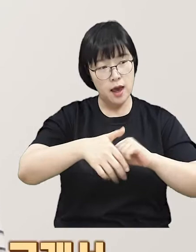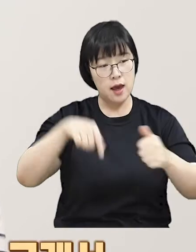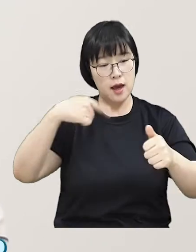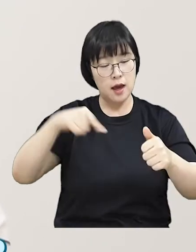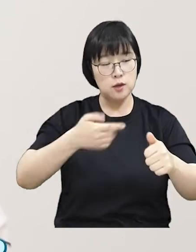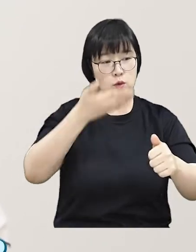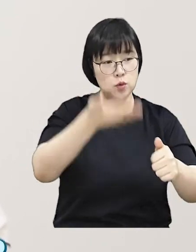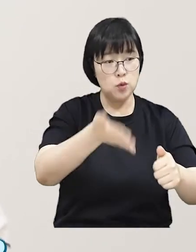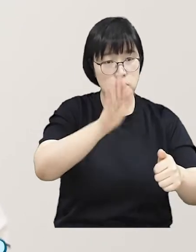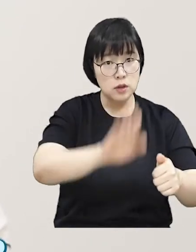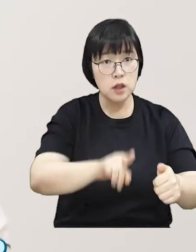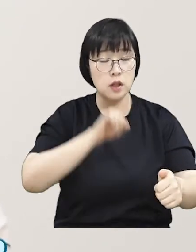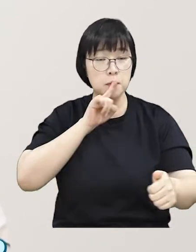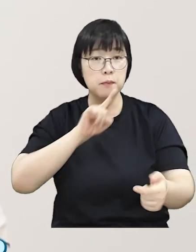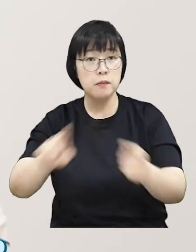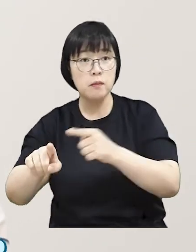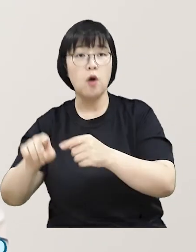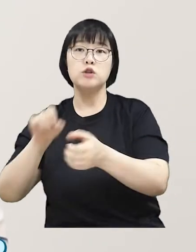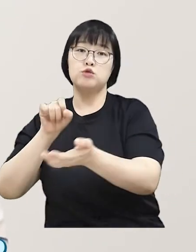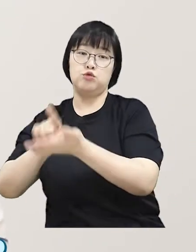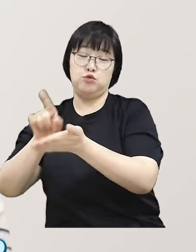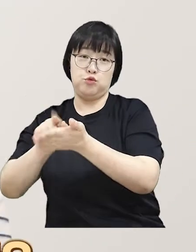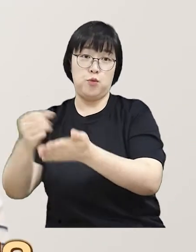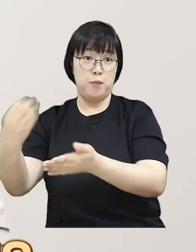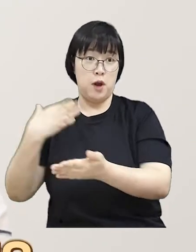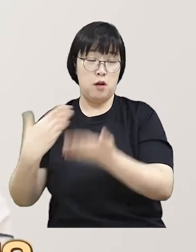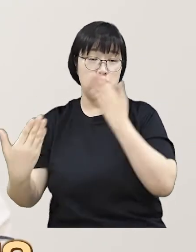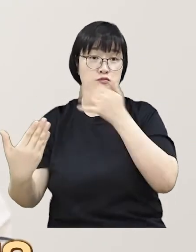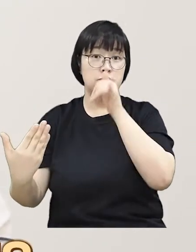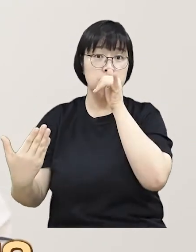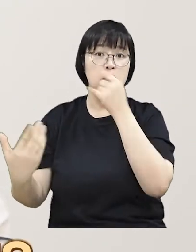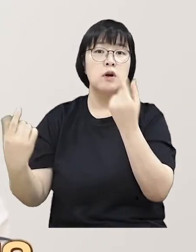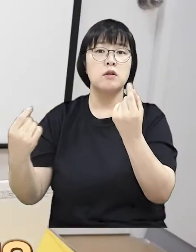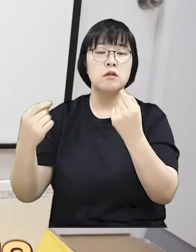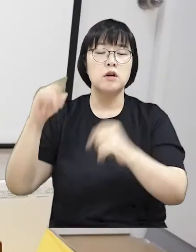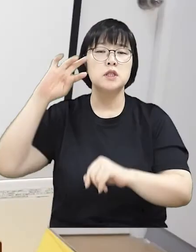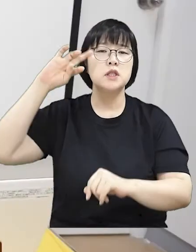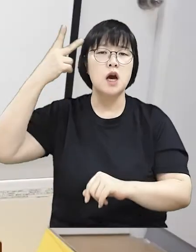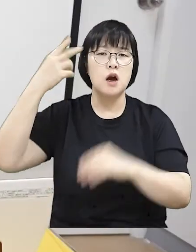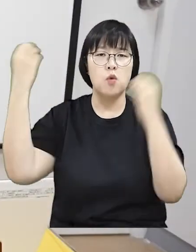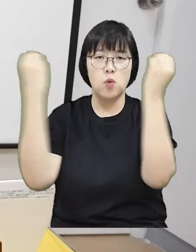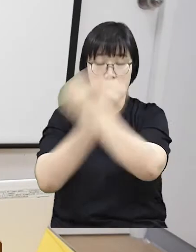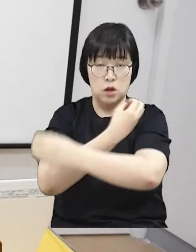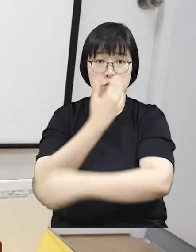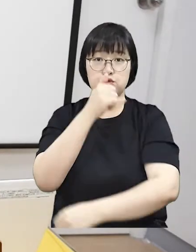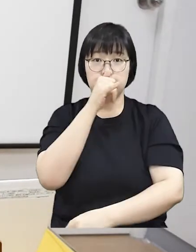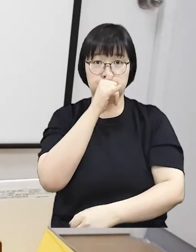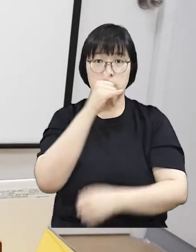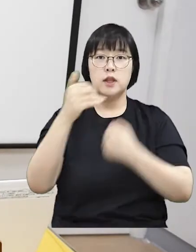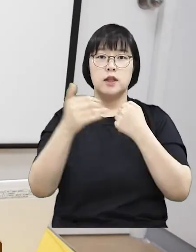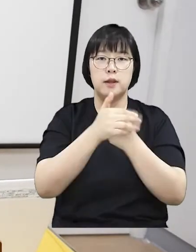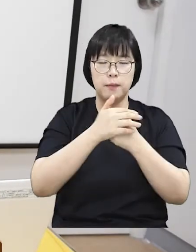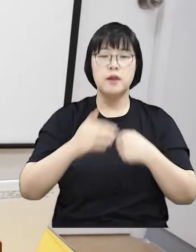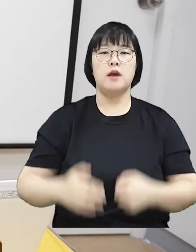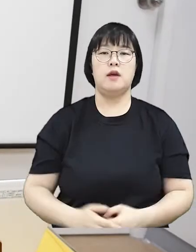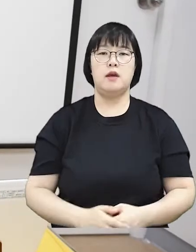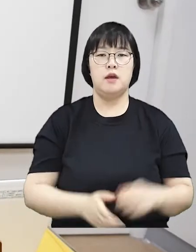축구공이라고 얘기를 할 수도 있겠죠. 축구공이라고 있어요. 그래서 맞아요. 그렇게 착각할 수도 있어요. 그래서 여러 가지 다양한